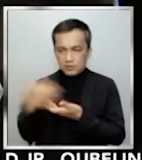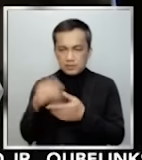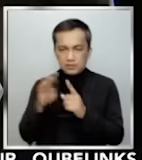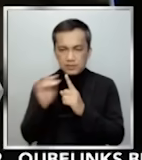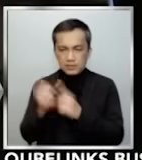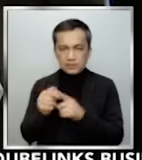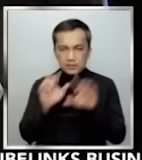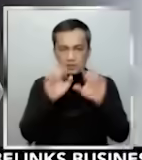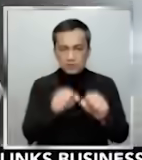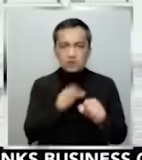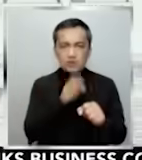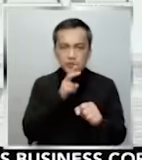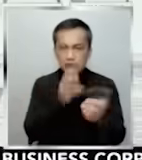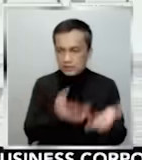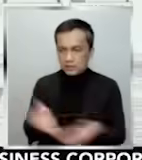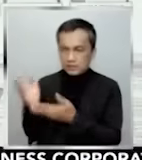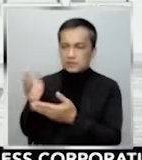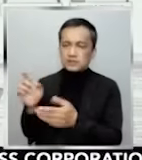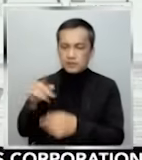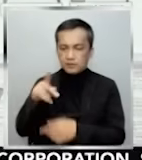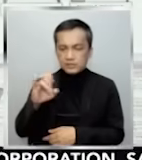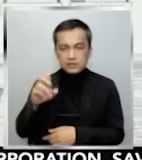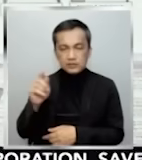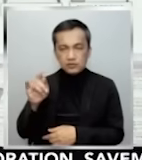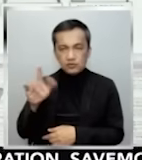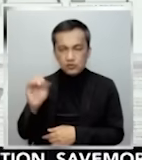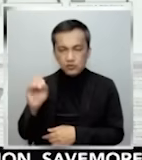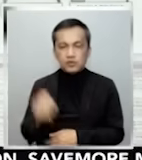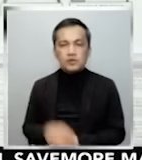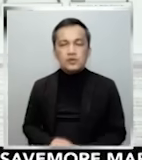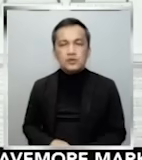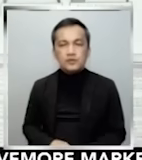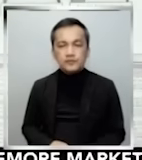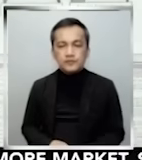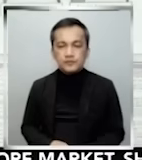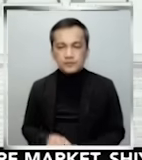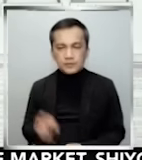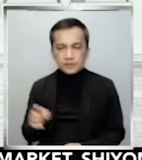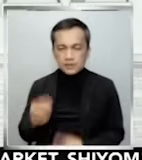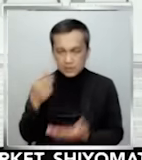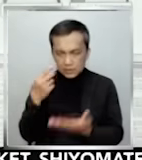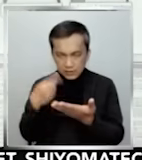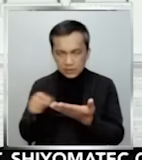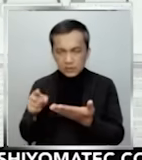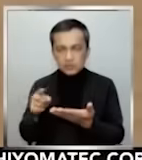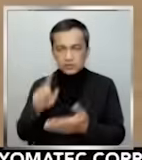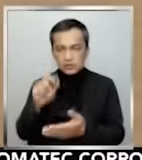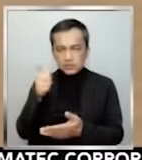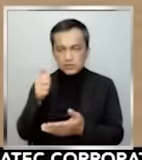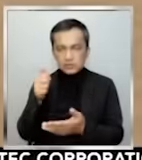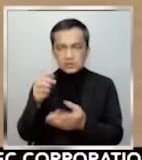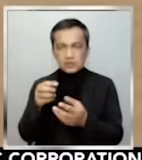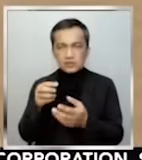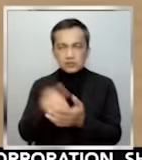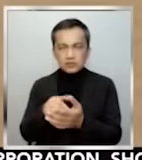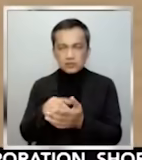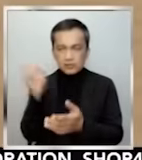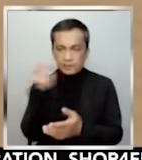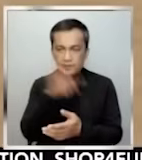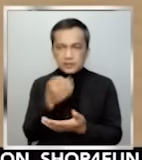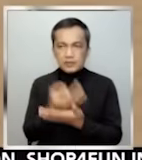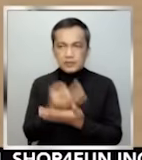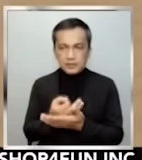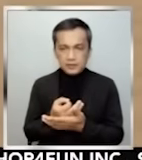ang suspect sa presinto nakita natin 10,000 ng m counter money